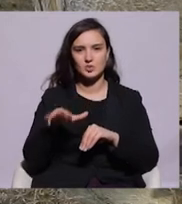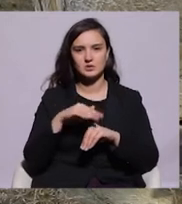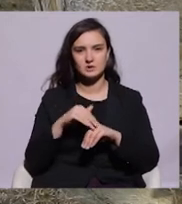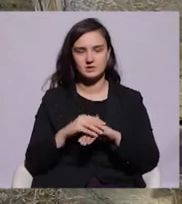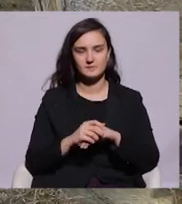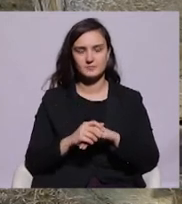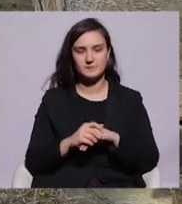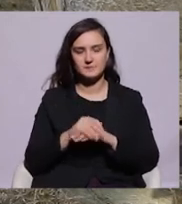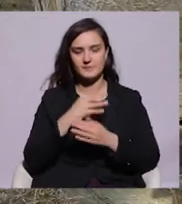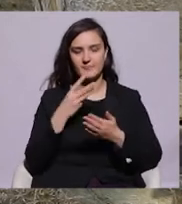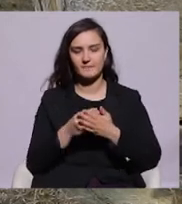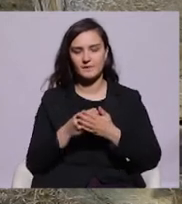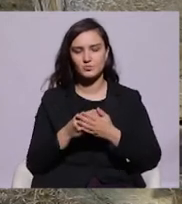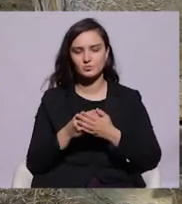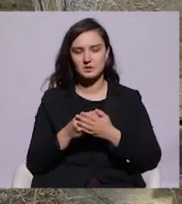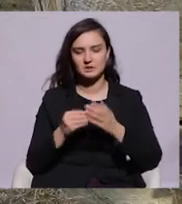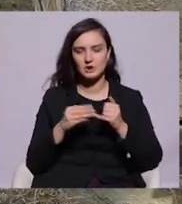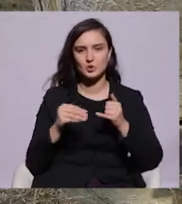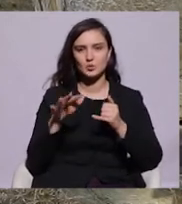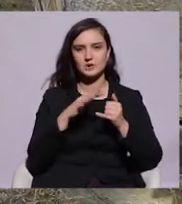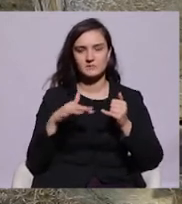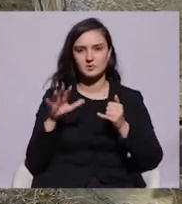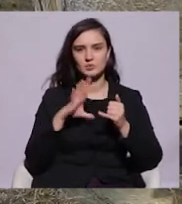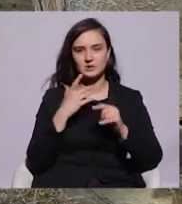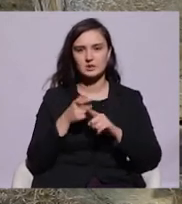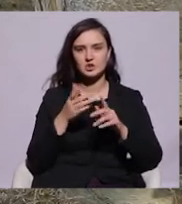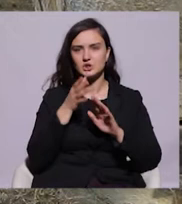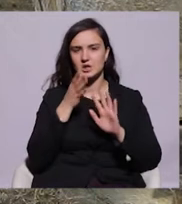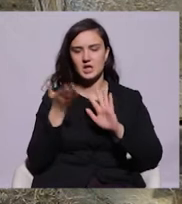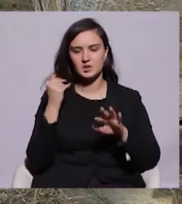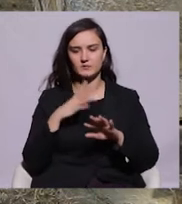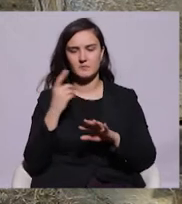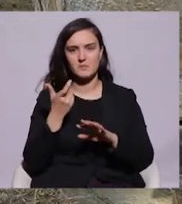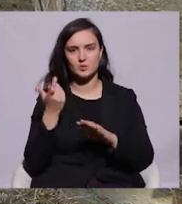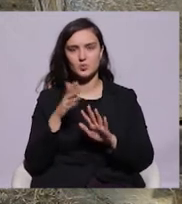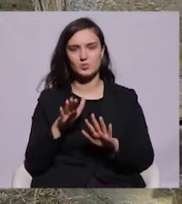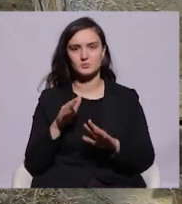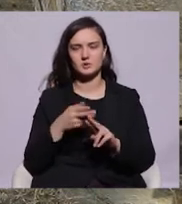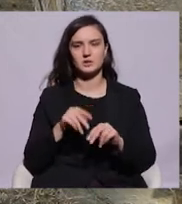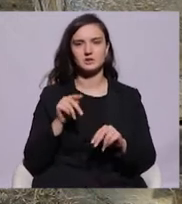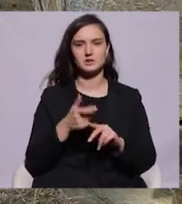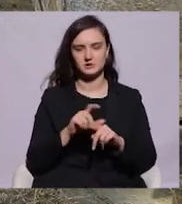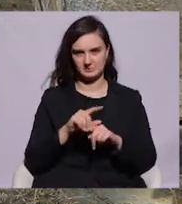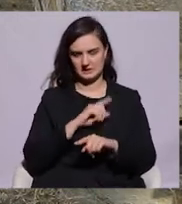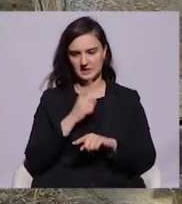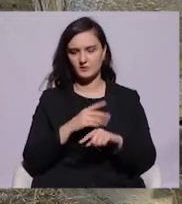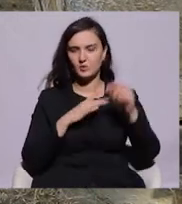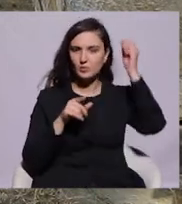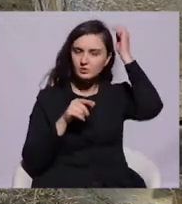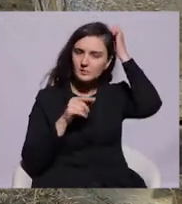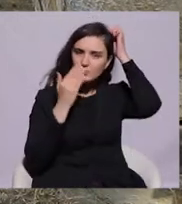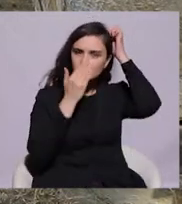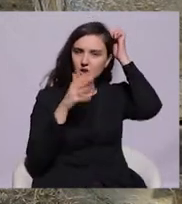რეგიონის ბატონობა, საკუთარ სამართლო ტერიტორიების რიცხვს მიაკუთვნა და ძალიან დიდი ხანი ბატონობდა და ზემოქმედებაც საკმაოდ მძლავრი ჰქონდა